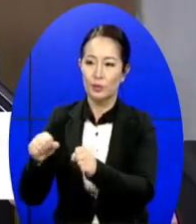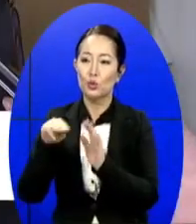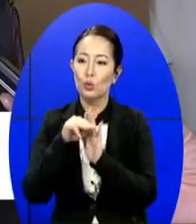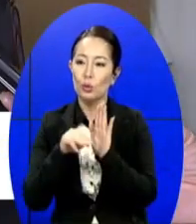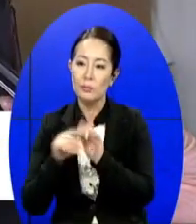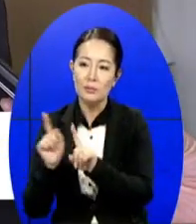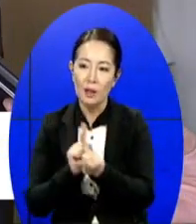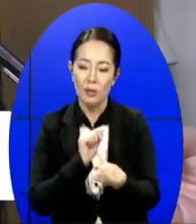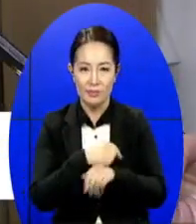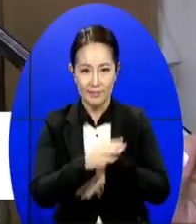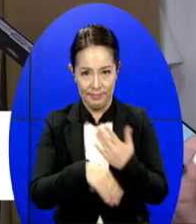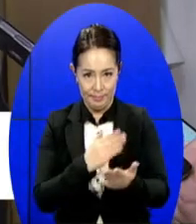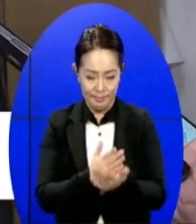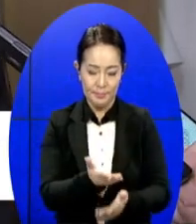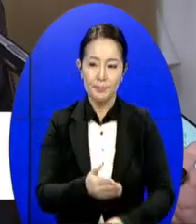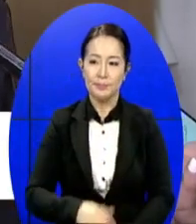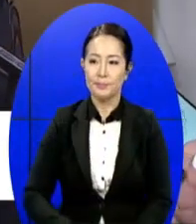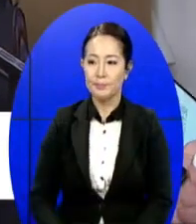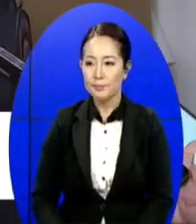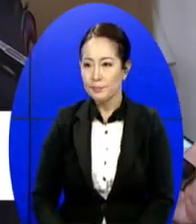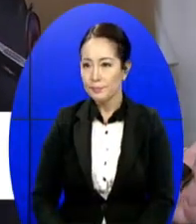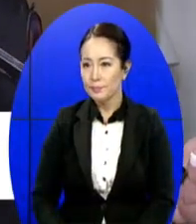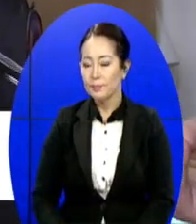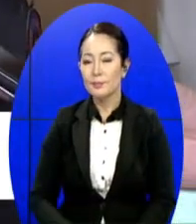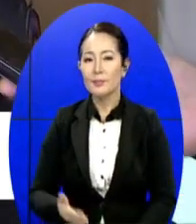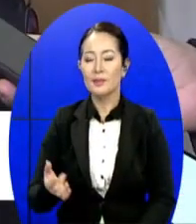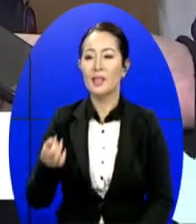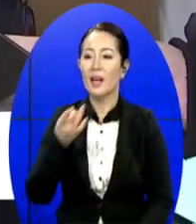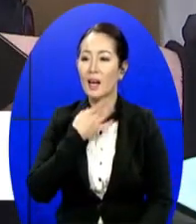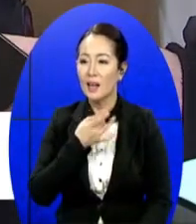байна. За арх нь